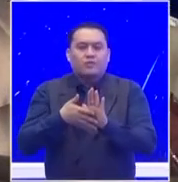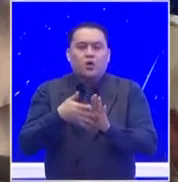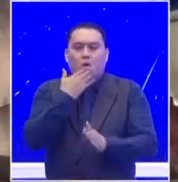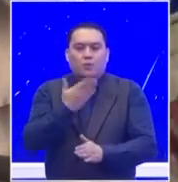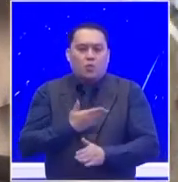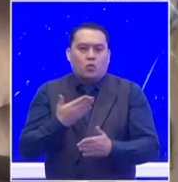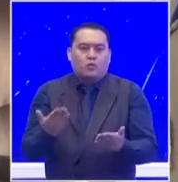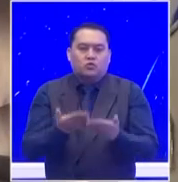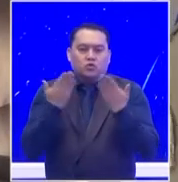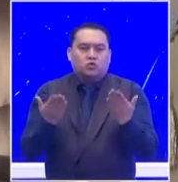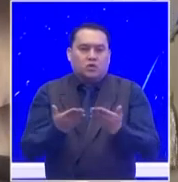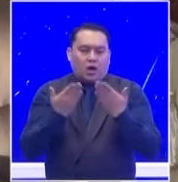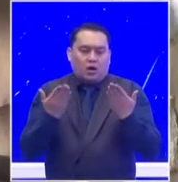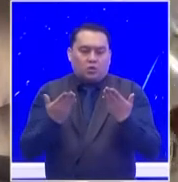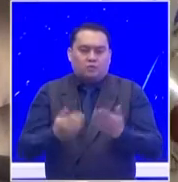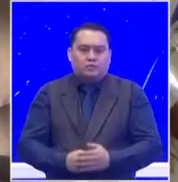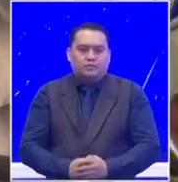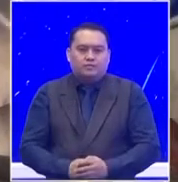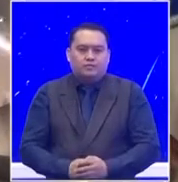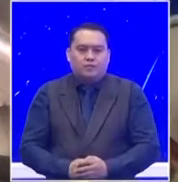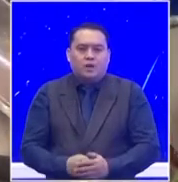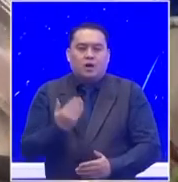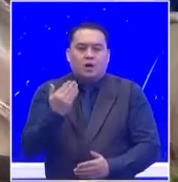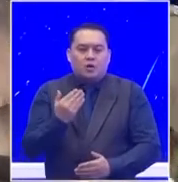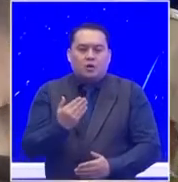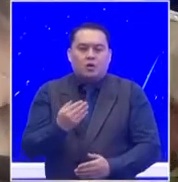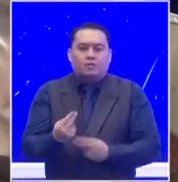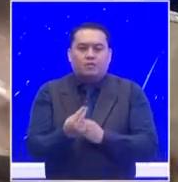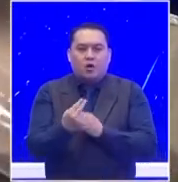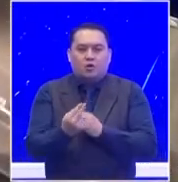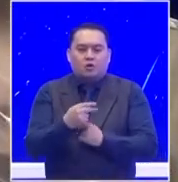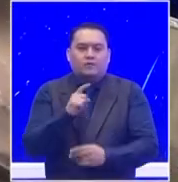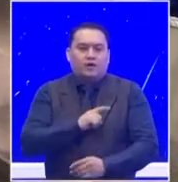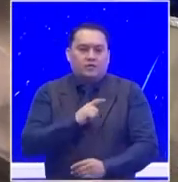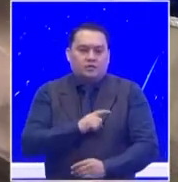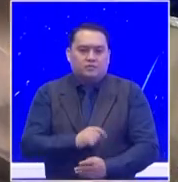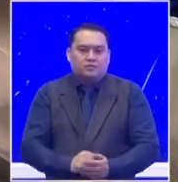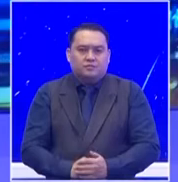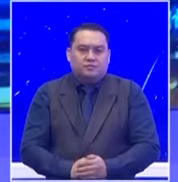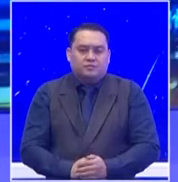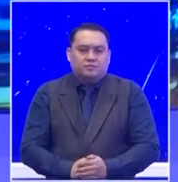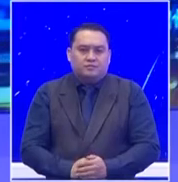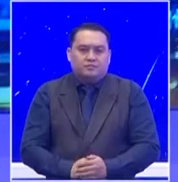любовью читаю все его стихотворения и слова напутствия, так как они носят поучительно-воспитательный характер.